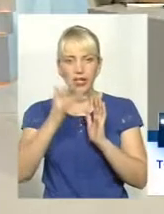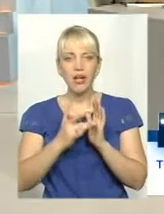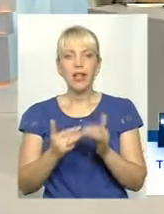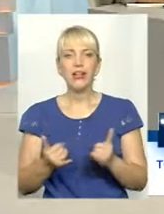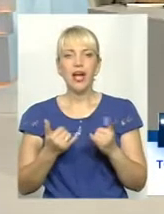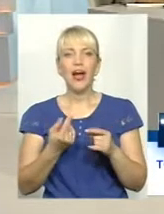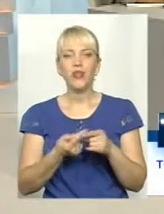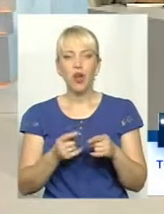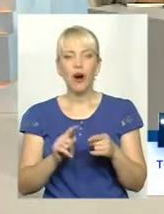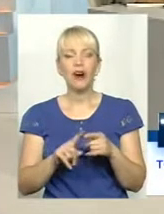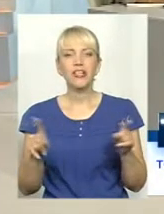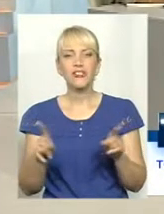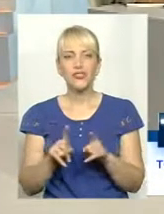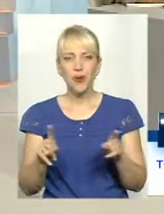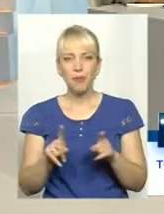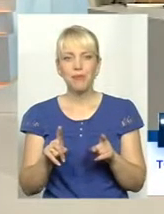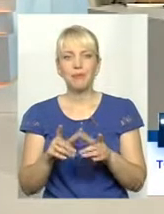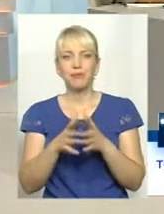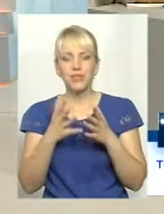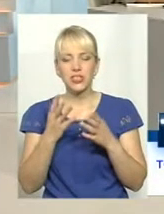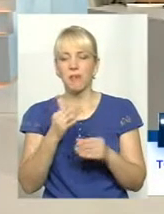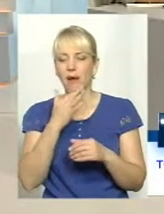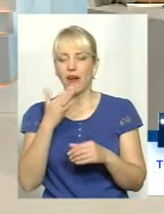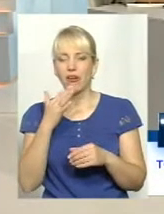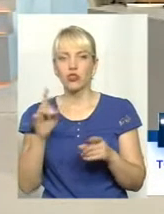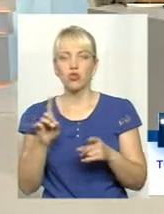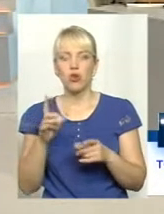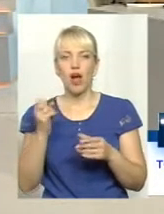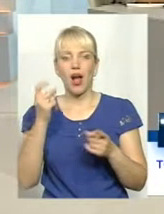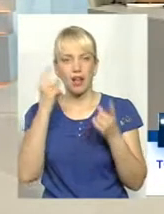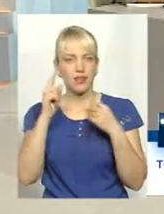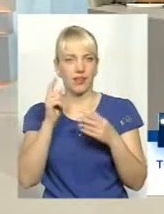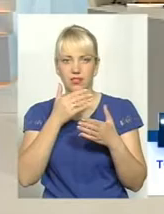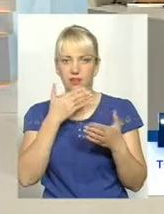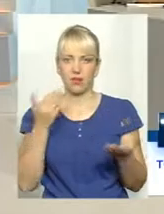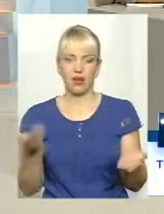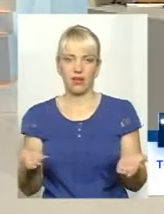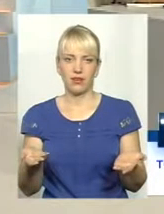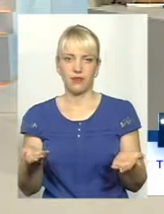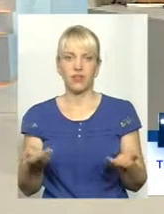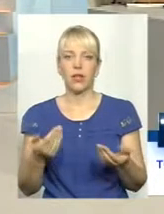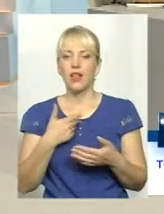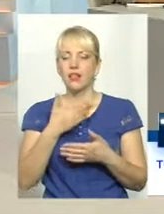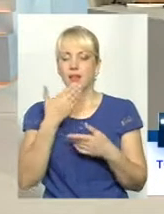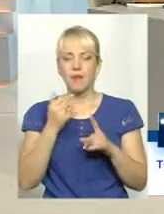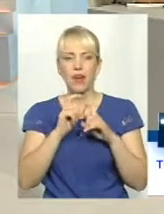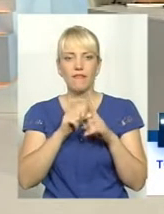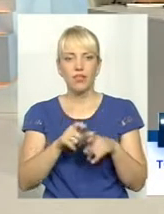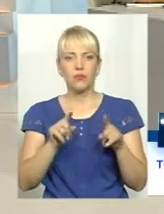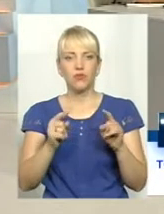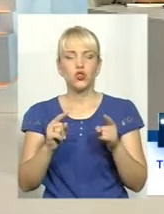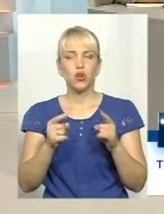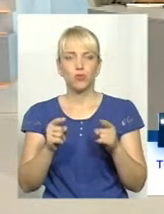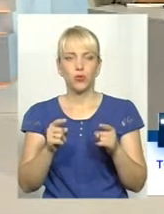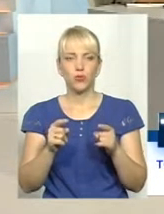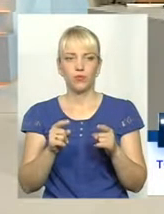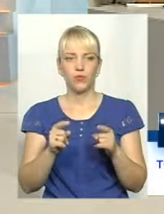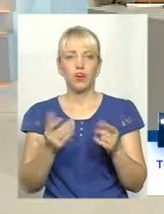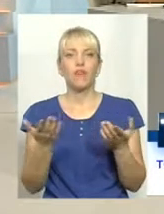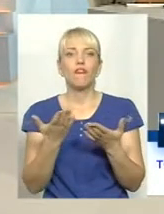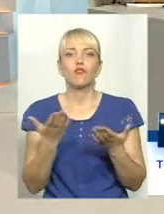інвестиція в бізнес. Інколи трапляється так, що є безліч графік, безліч бачення місця,